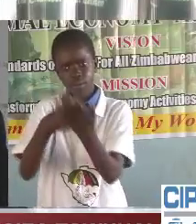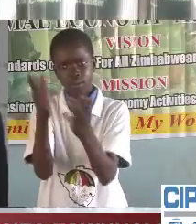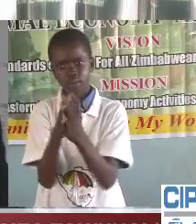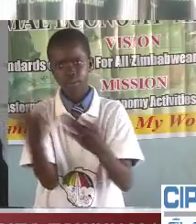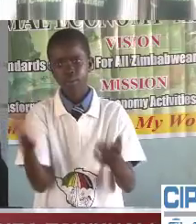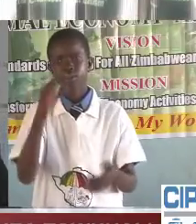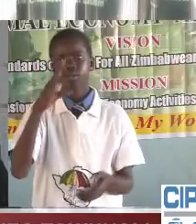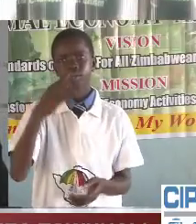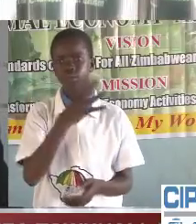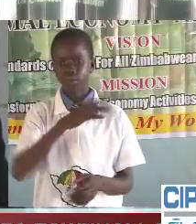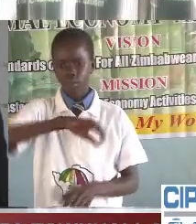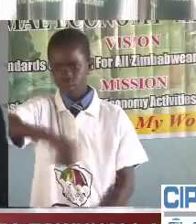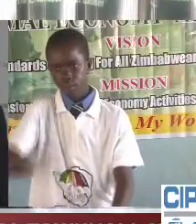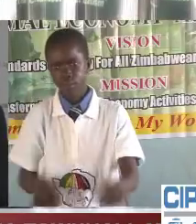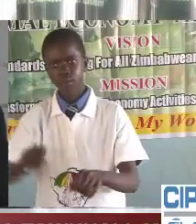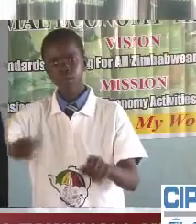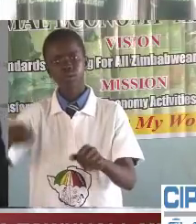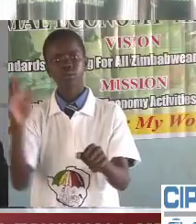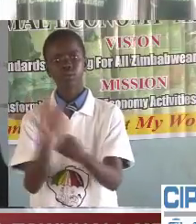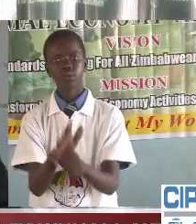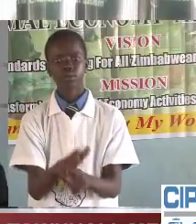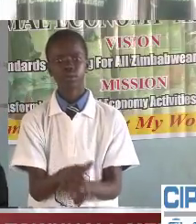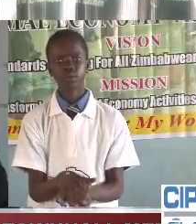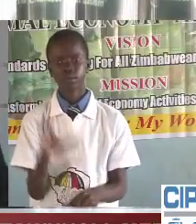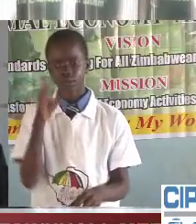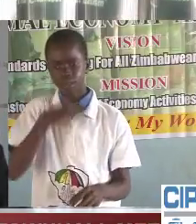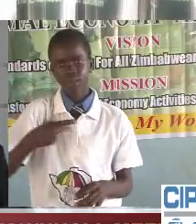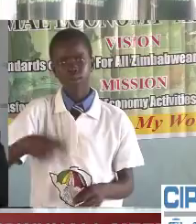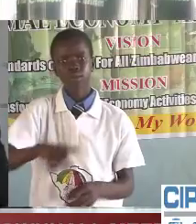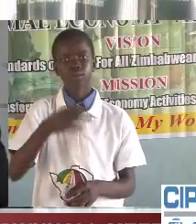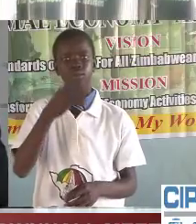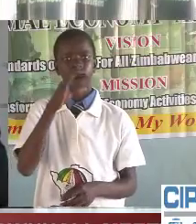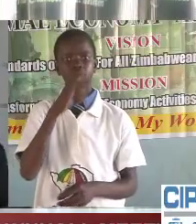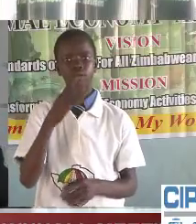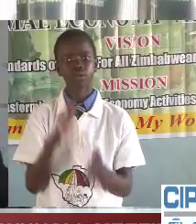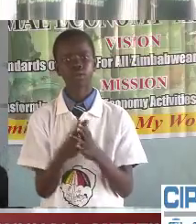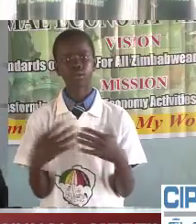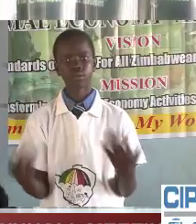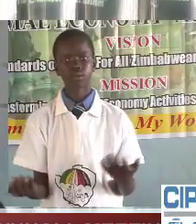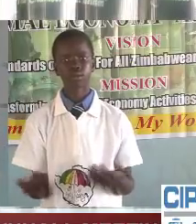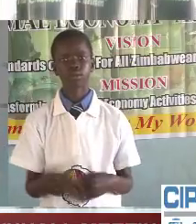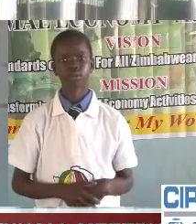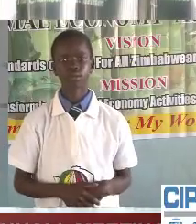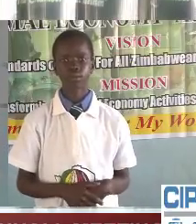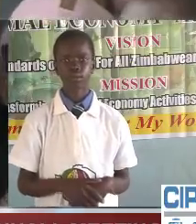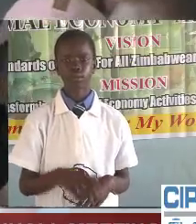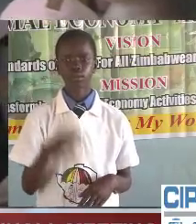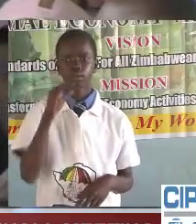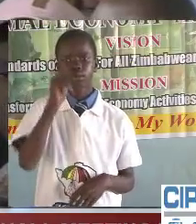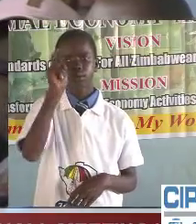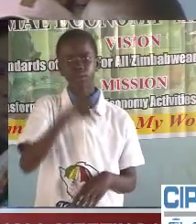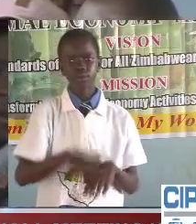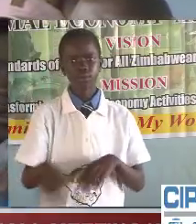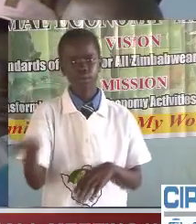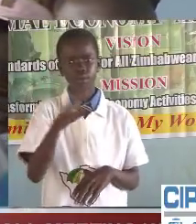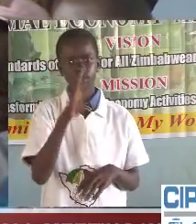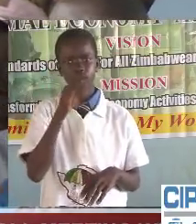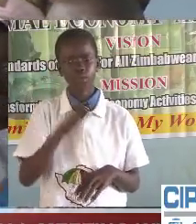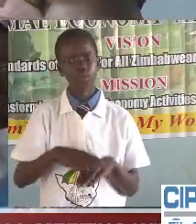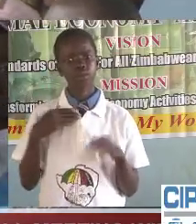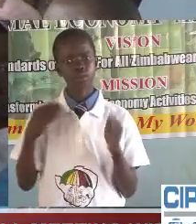vanhu vavharirwe mvura inyaya yeikonomi yedu yatiri kuti isusu sepolitical party